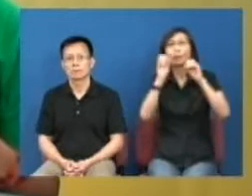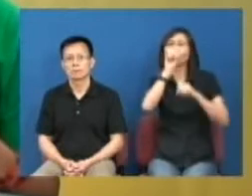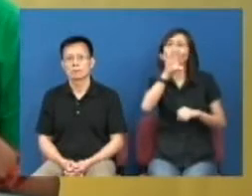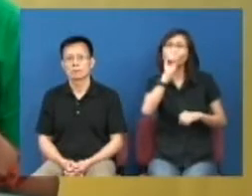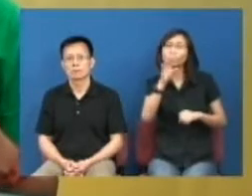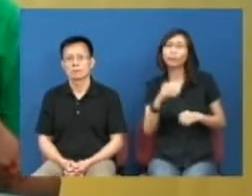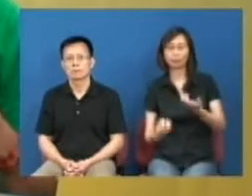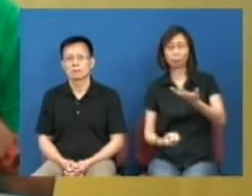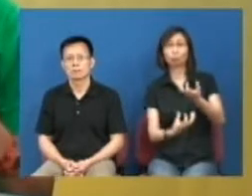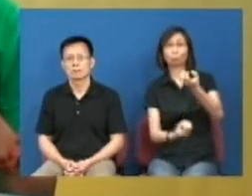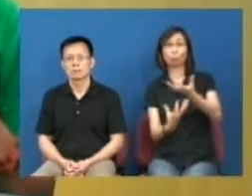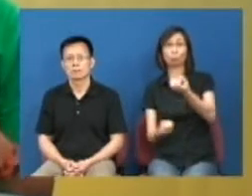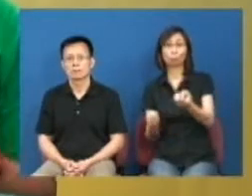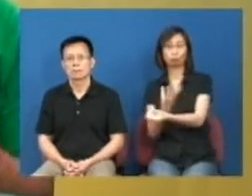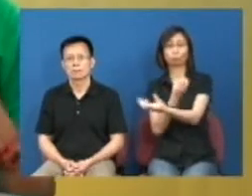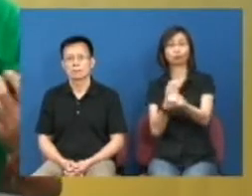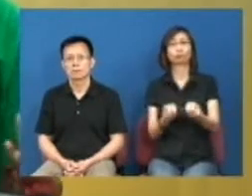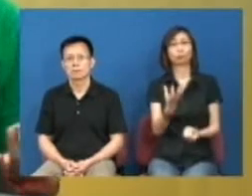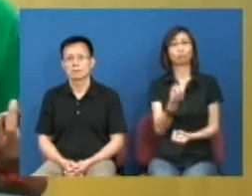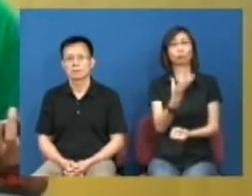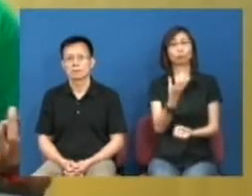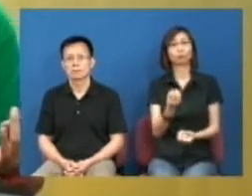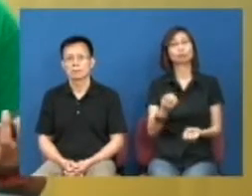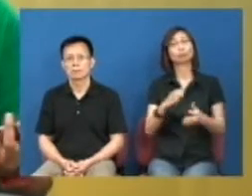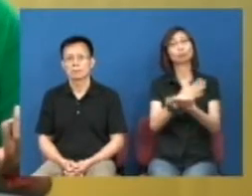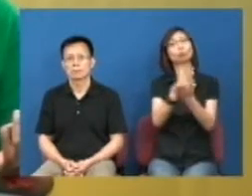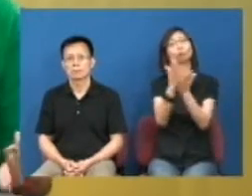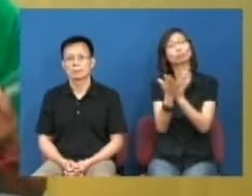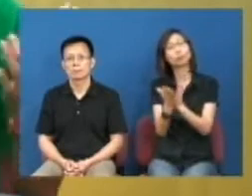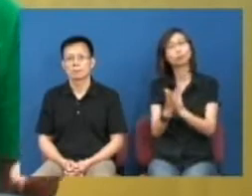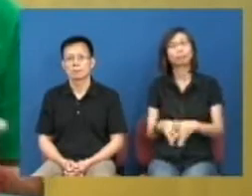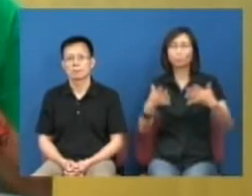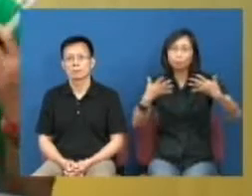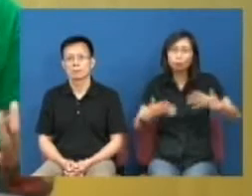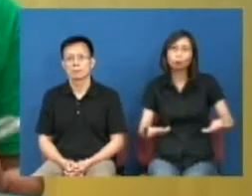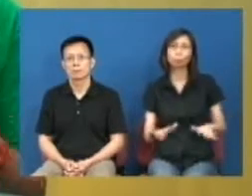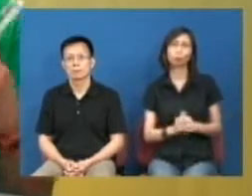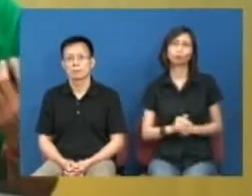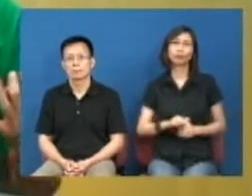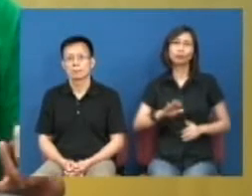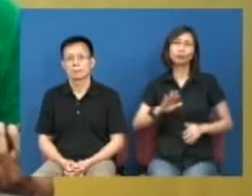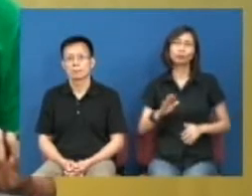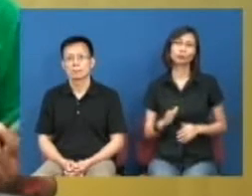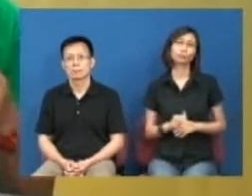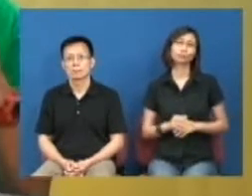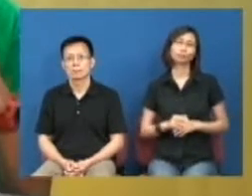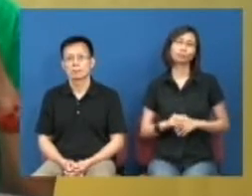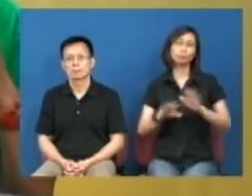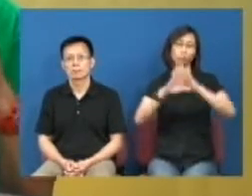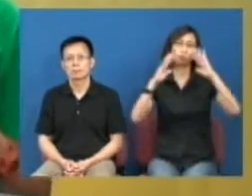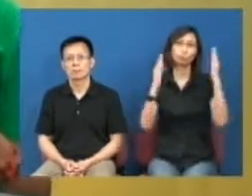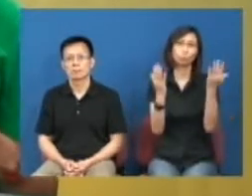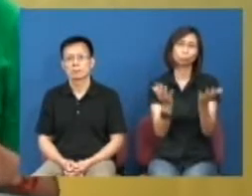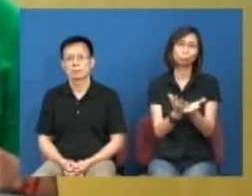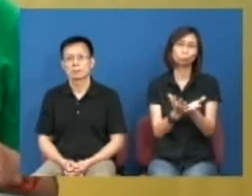啊，然後嗌口號，咁就即係完咗成個活動。咁但係我諗成個六四燭